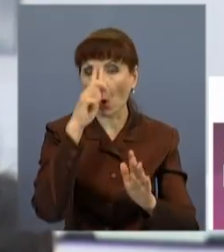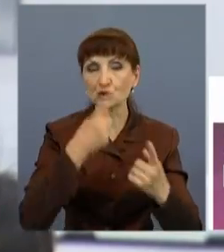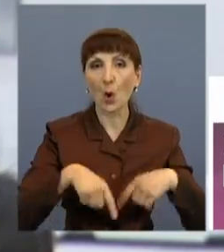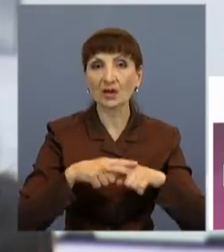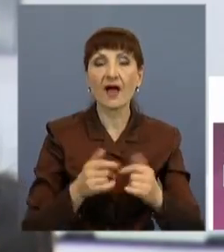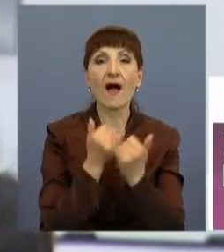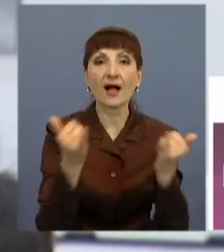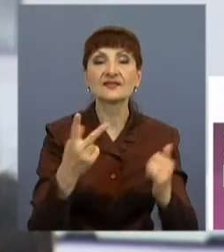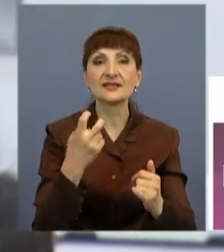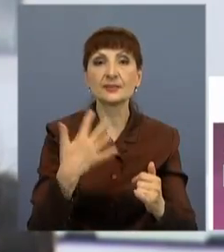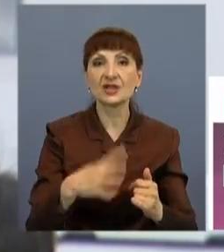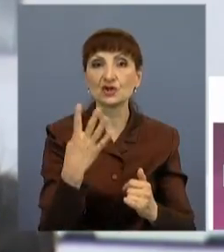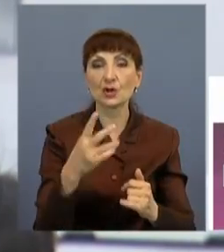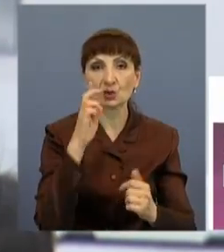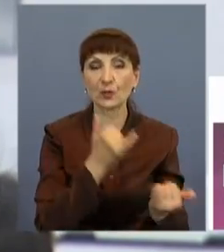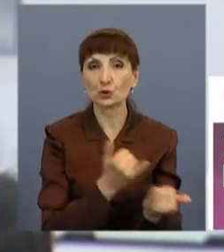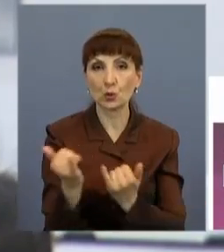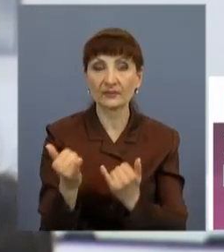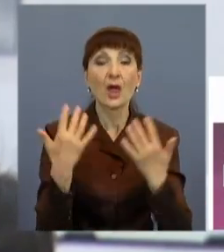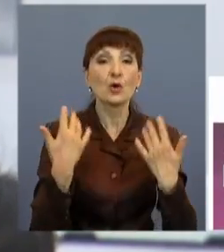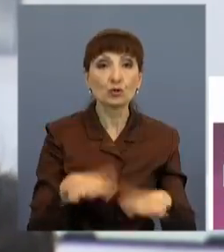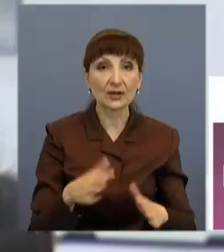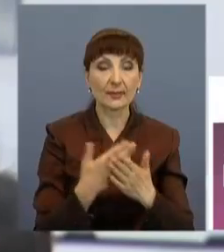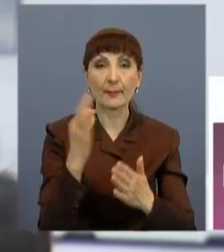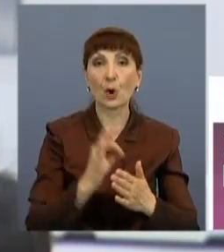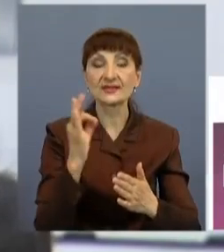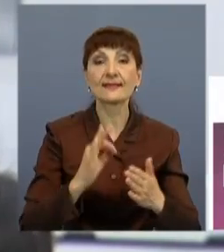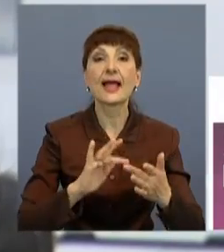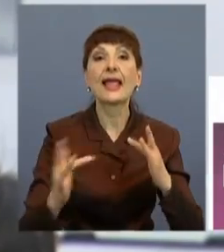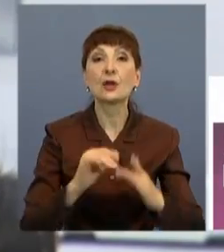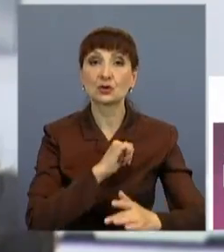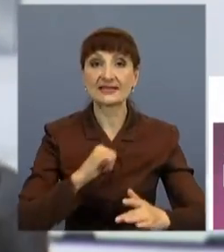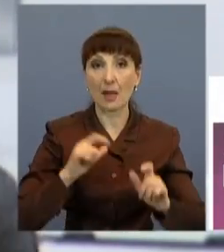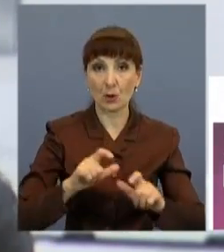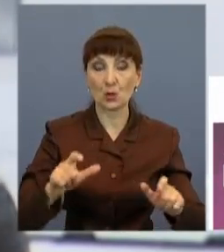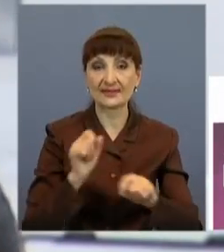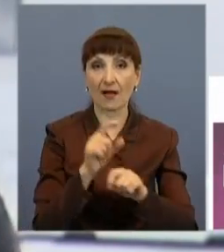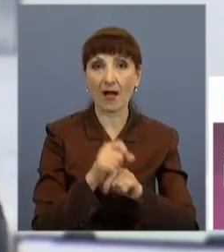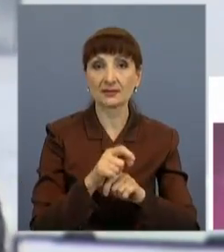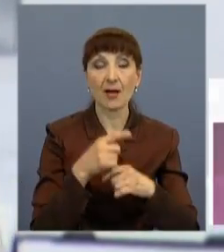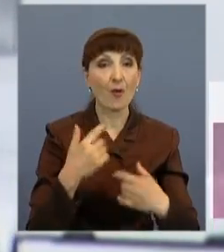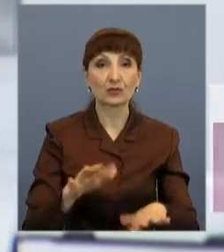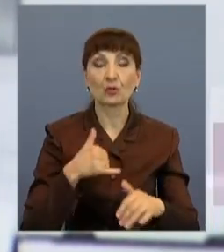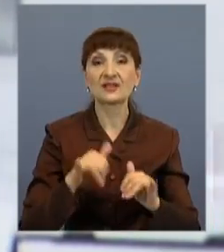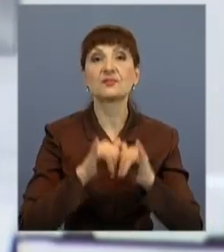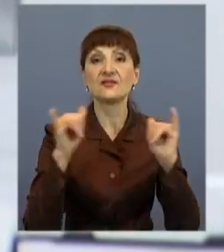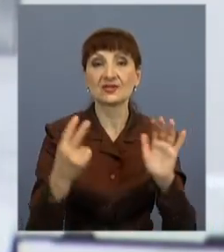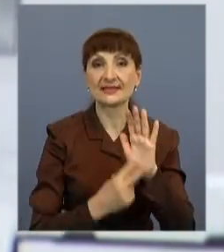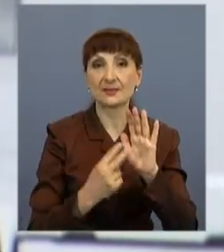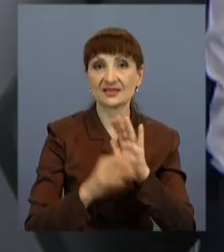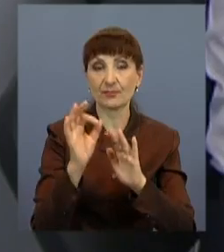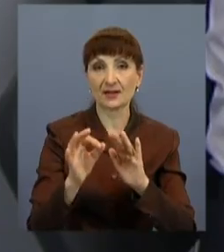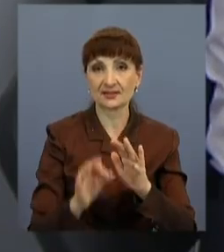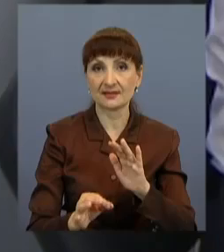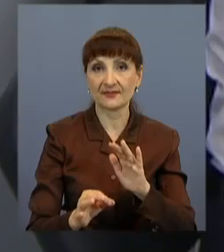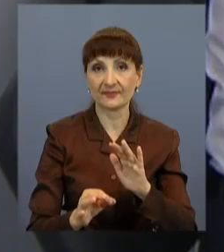оказывают 354 государственные услуги. И уже, допустим, процент электронных услуг, вот сколько у нас оказано, да, практически у нас превысил 70% на